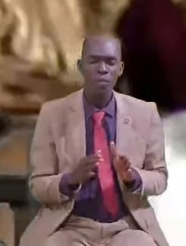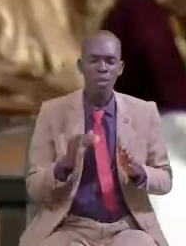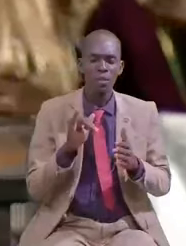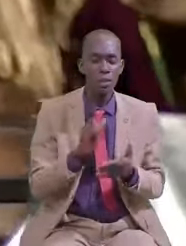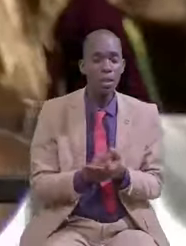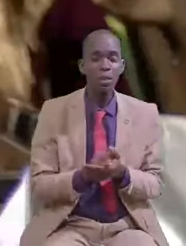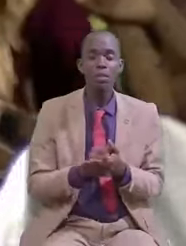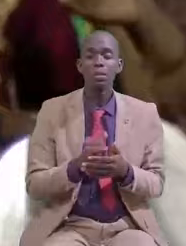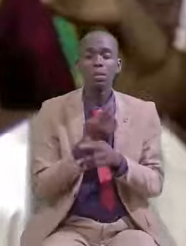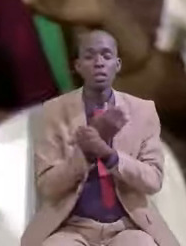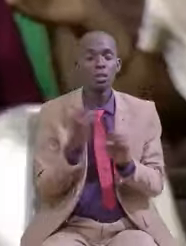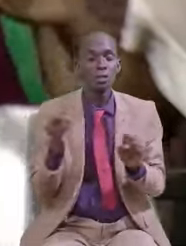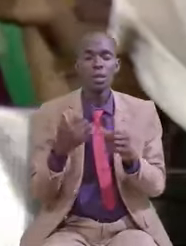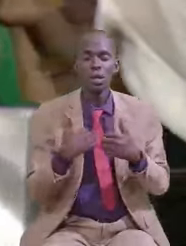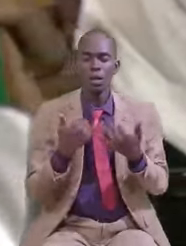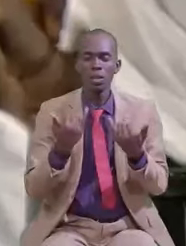tous.